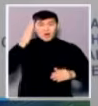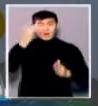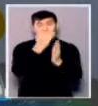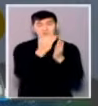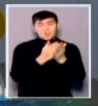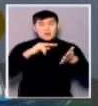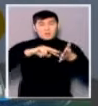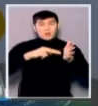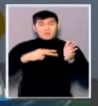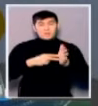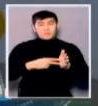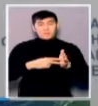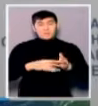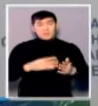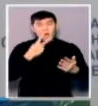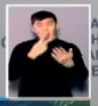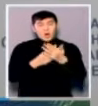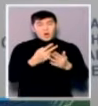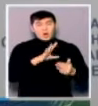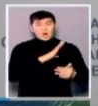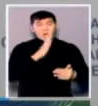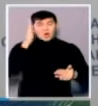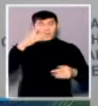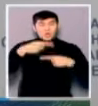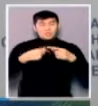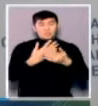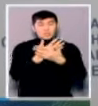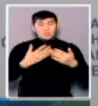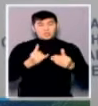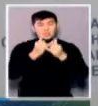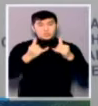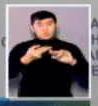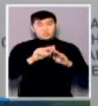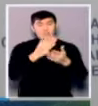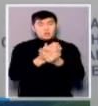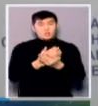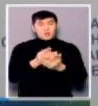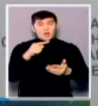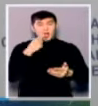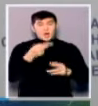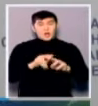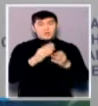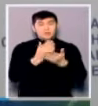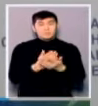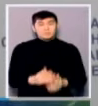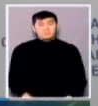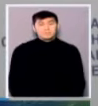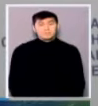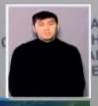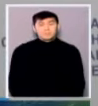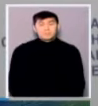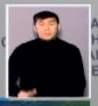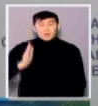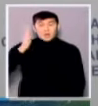жоспарлармен де таныстық. Ауданда өткен жылы жүзеге асқан жұмыстар атап айтарлықтай